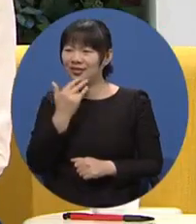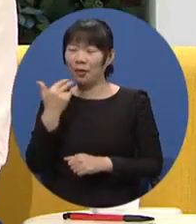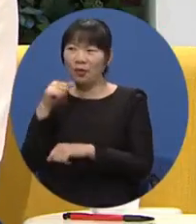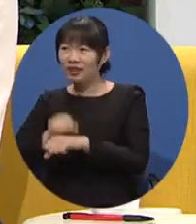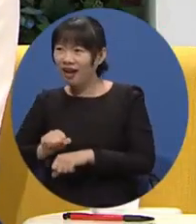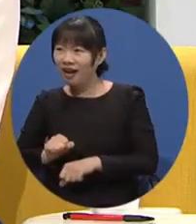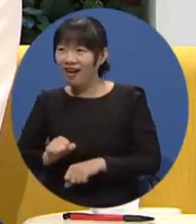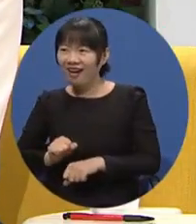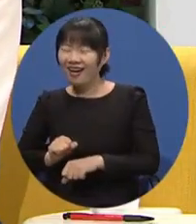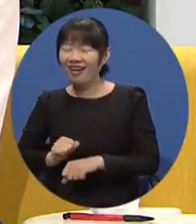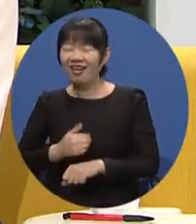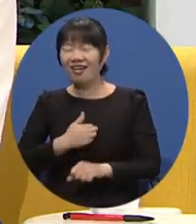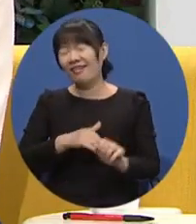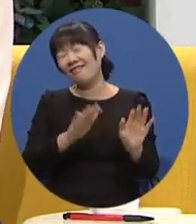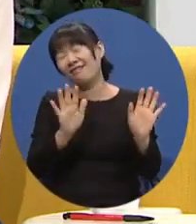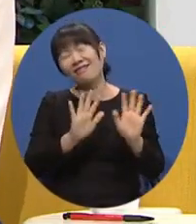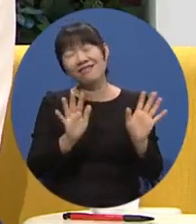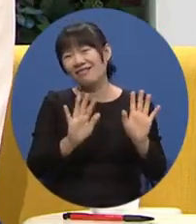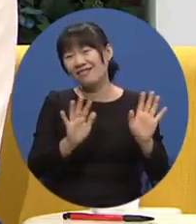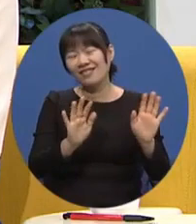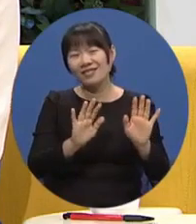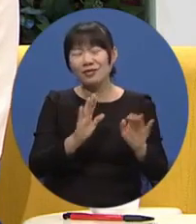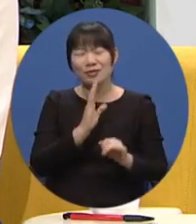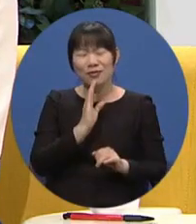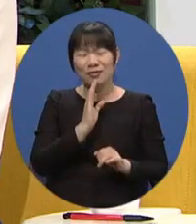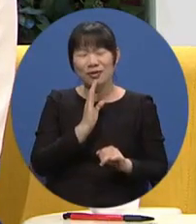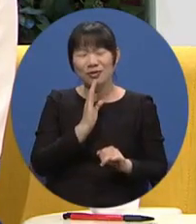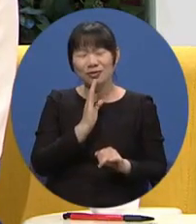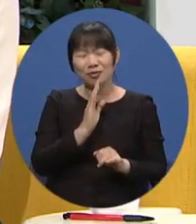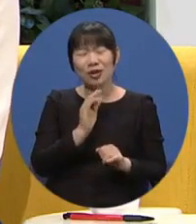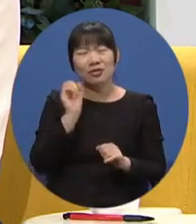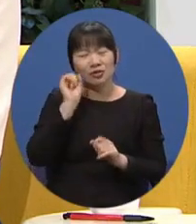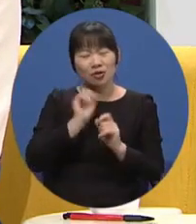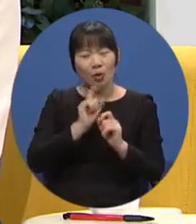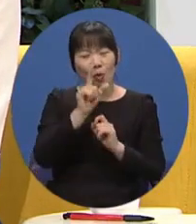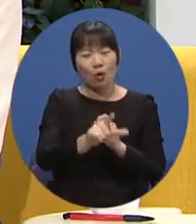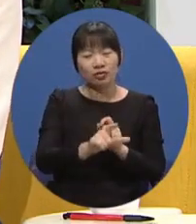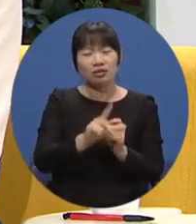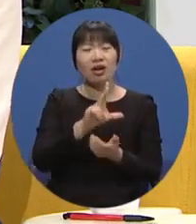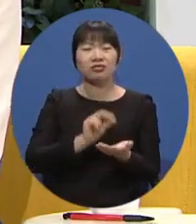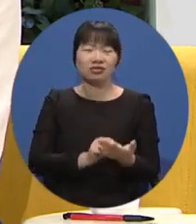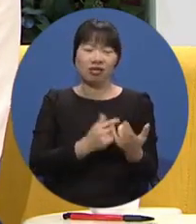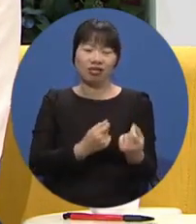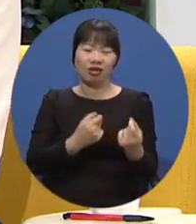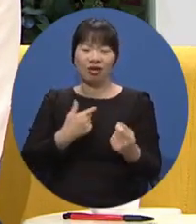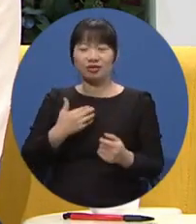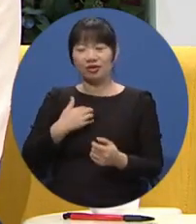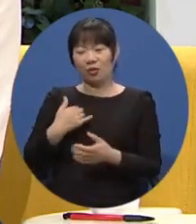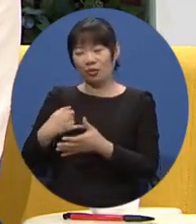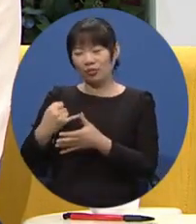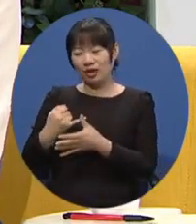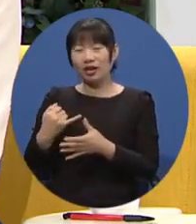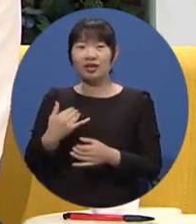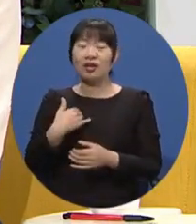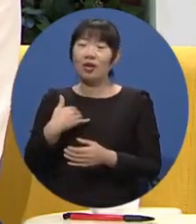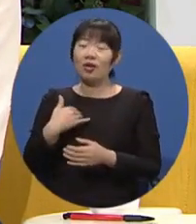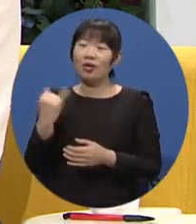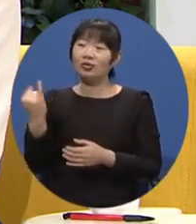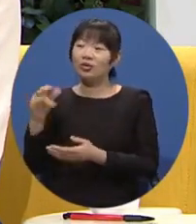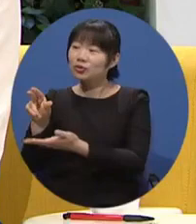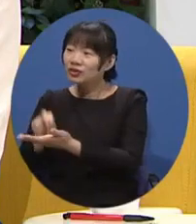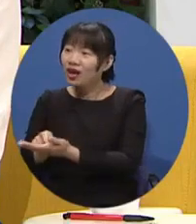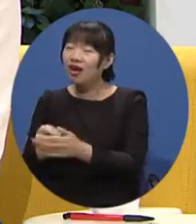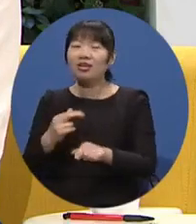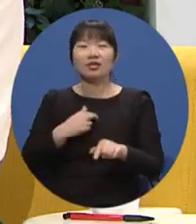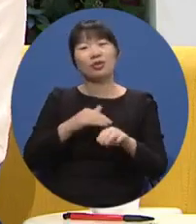아니에요. 정말, 정말 풀리지 않는 숙제, 영원한 과제인 것 같아요. 영어는. 맞아요. 전화, 예. 아이나. 네. 윤영 씨는 숙제죠? 네. 저는